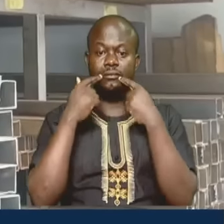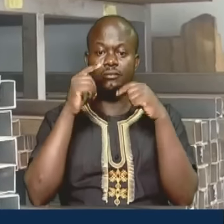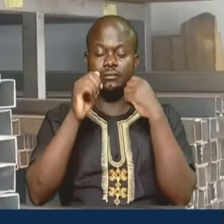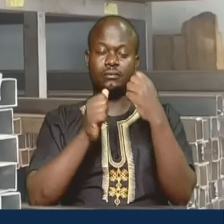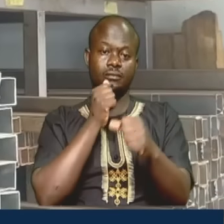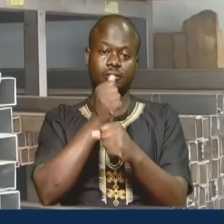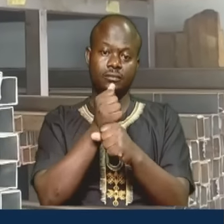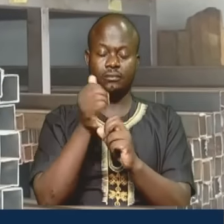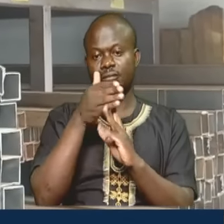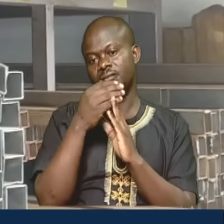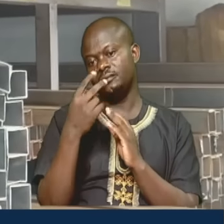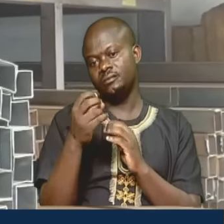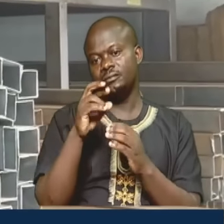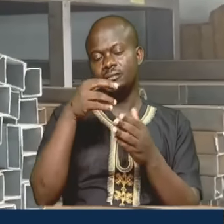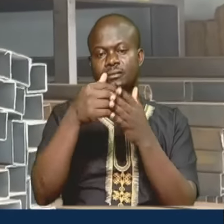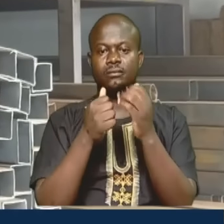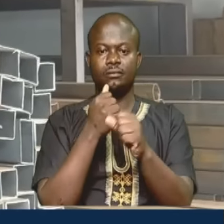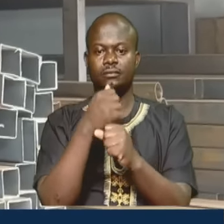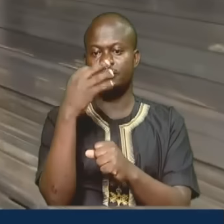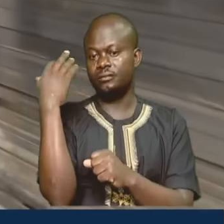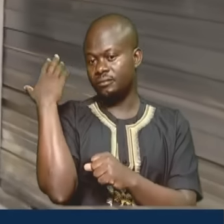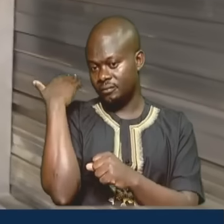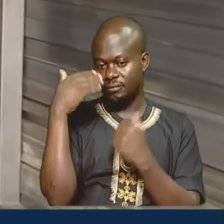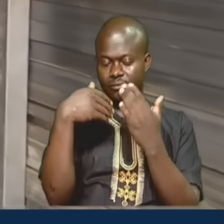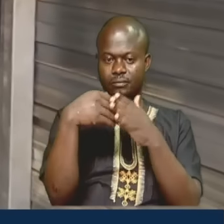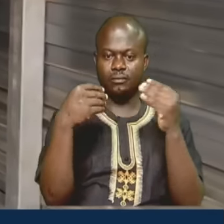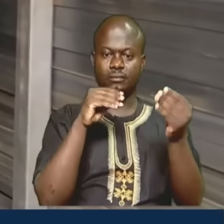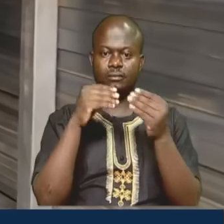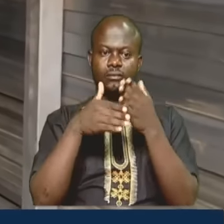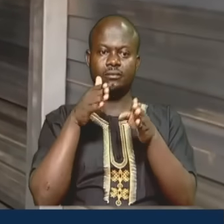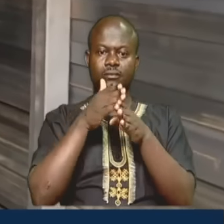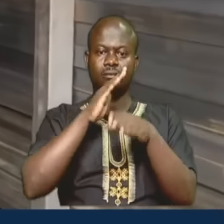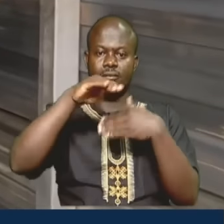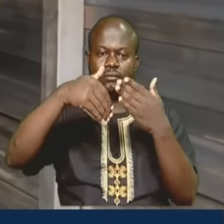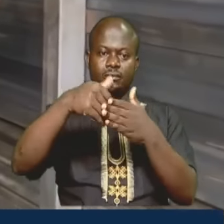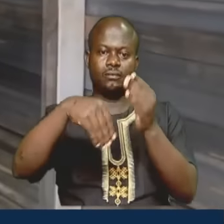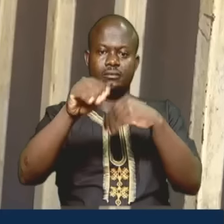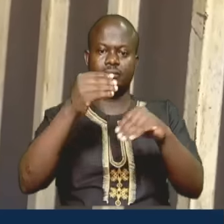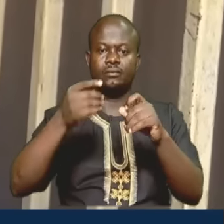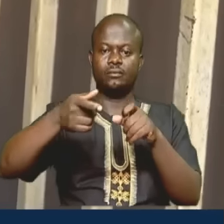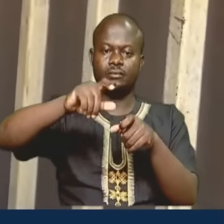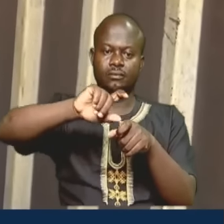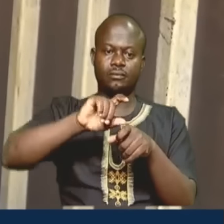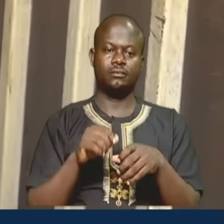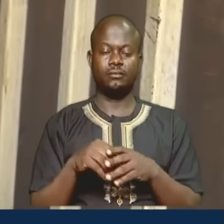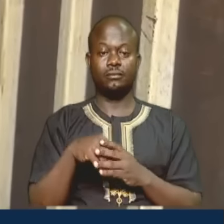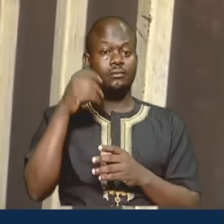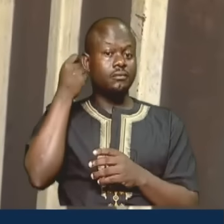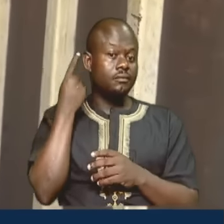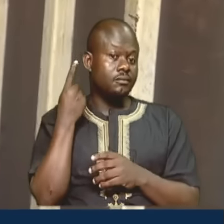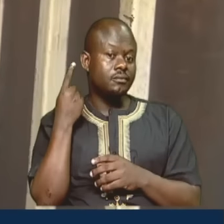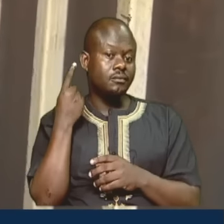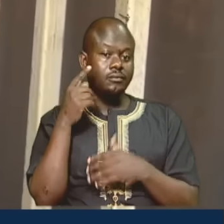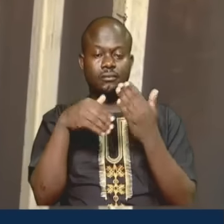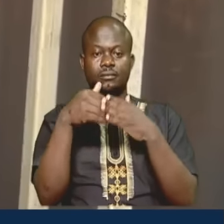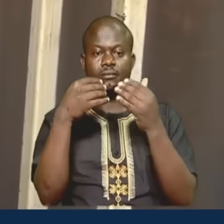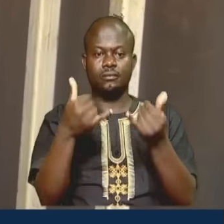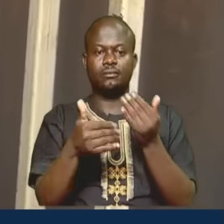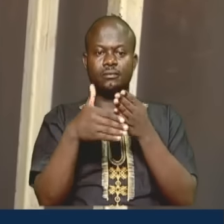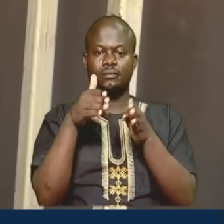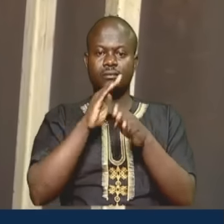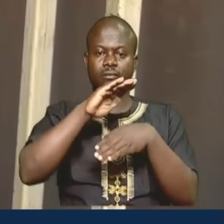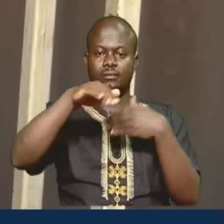imyaka iri hagati y'ibiri n'itatu iheruka ibikoresho by'ubwubatsi bagurisha byiyongereye urumva ubu ngubu inyubako